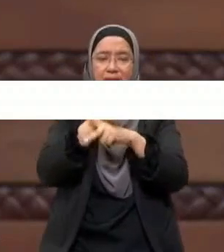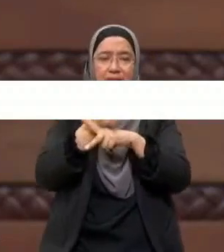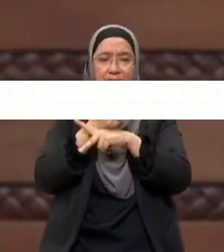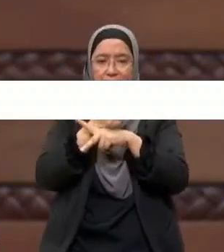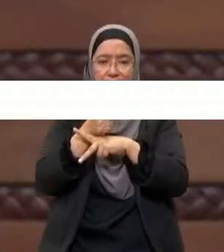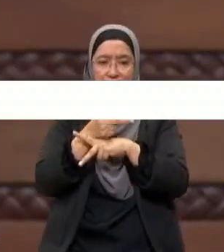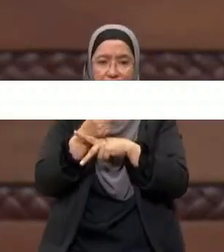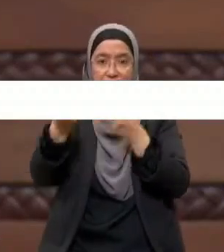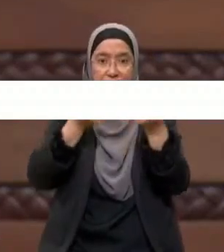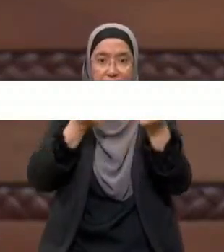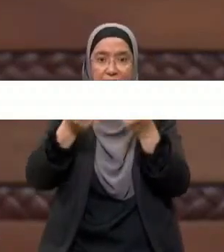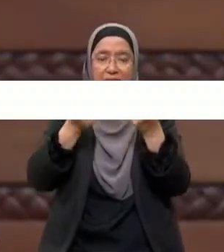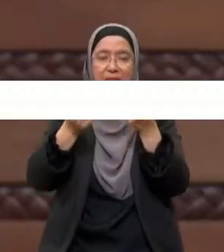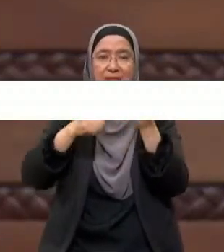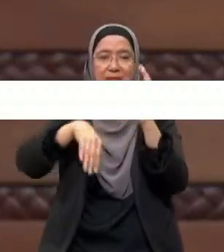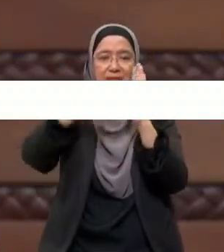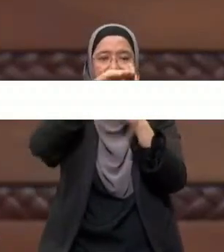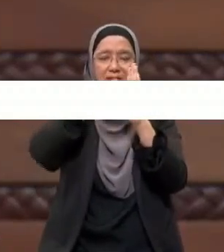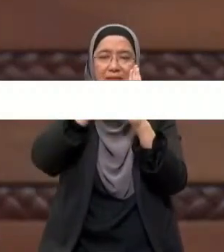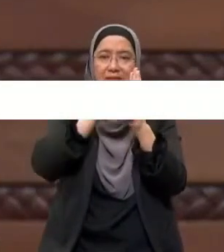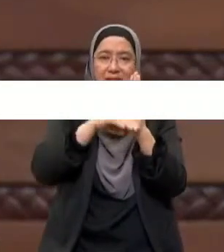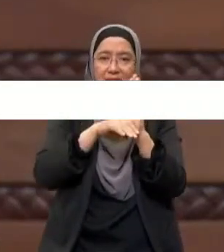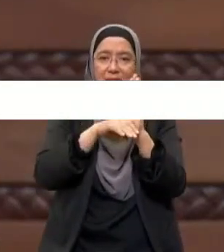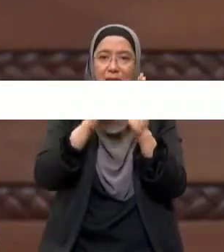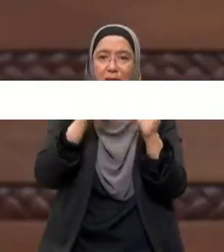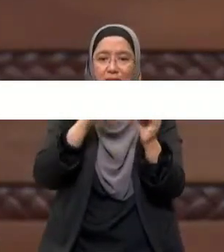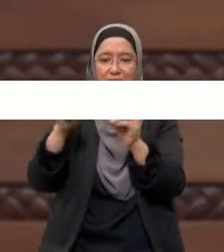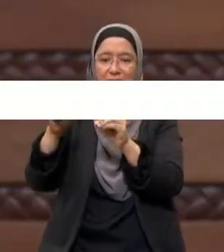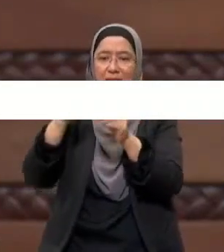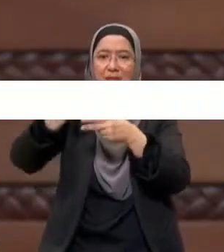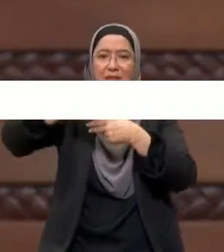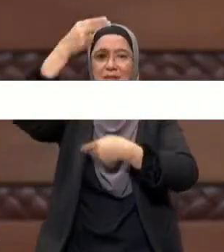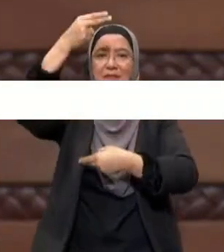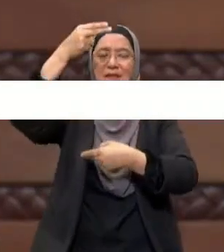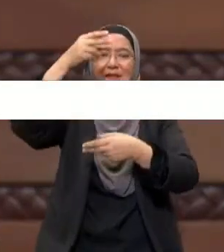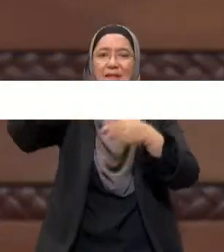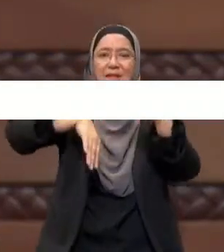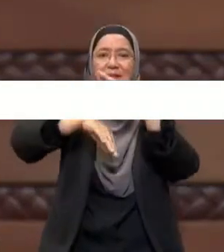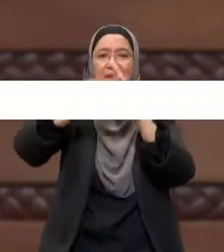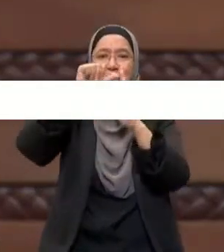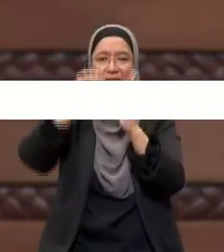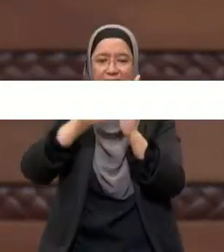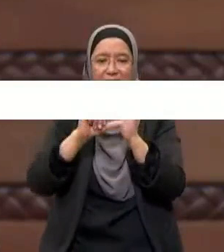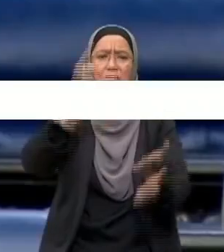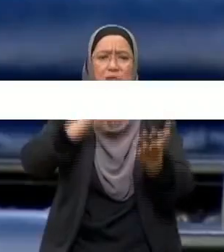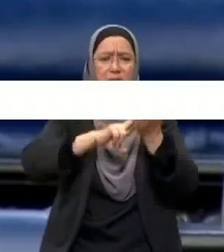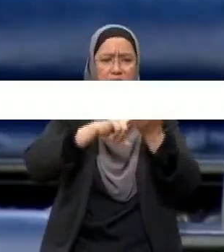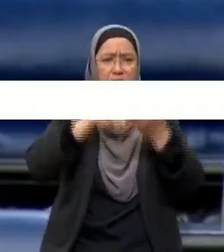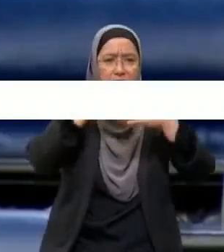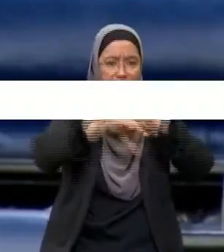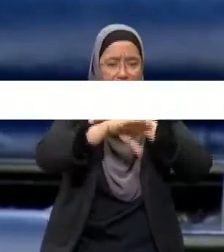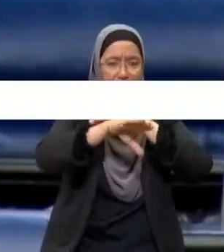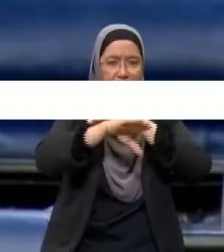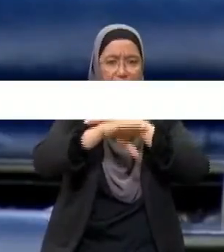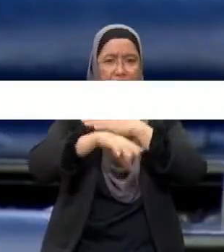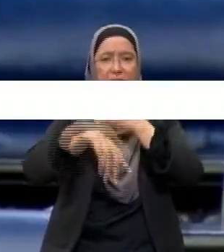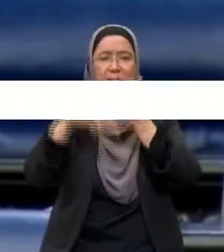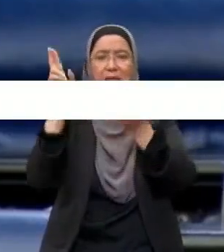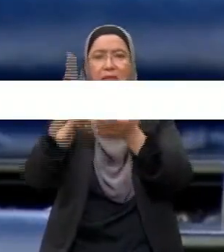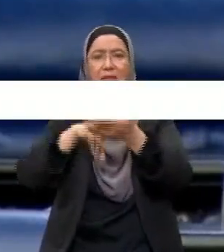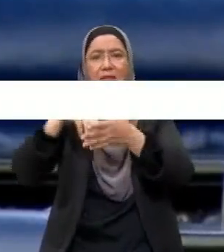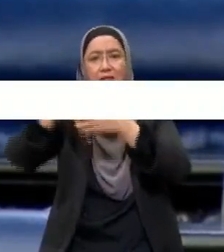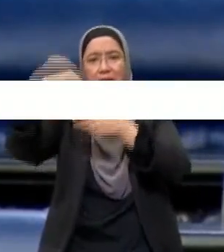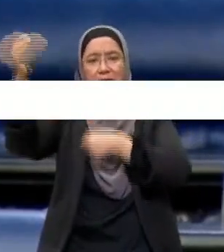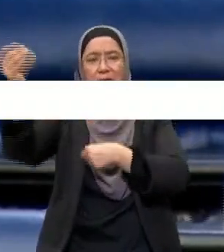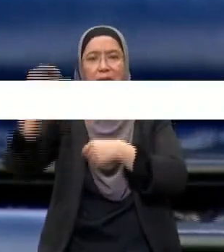operasi Hotel ke dalam harta ini Beliau berkata demikian ketika menjawab soalan ahli parlimen Bukit Gantang Datuk Syed Abu